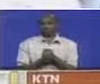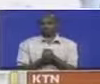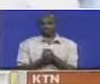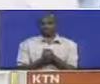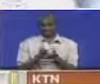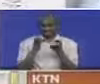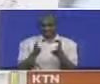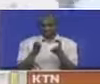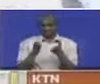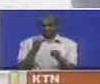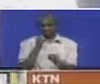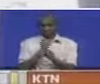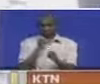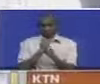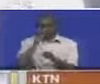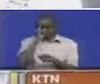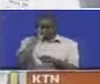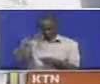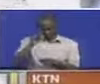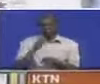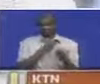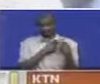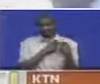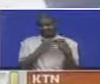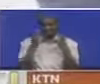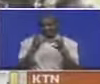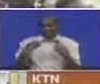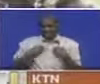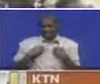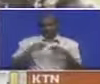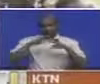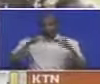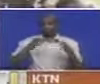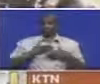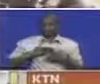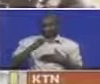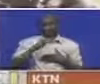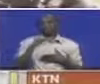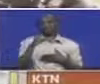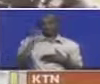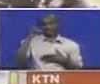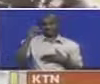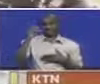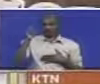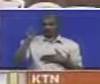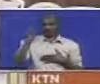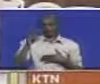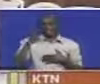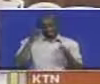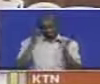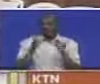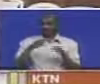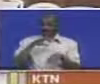Sasa kibarua ni kwa maafisa wa polisi kuchunguza ni wapi aliko Edward ili apate kuzikwa na familia yake, la sivyo